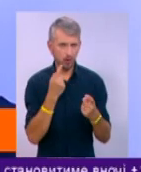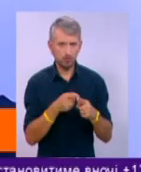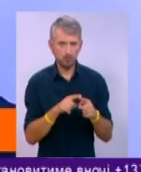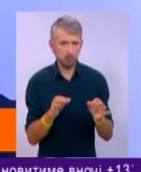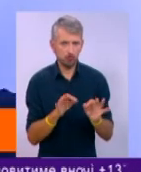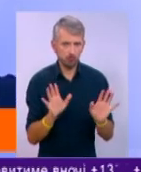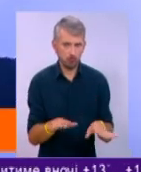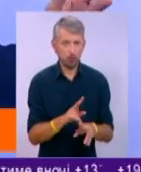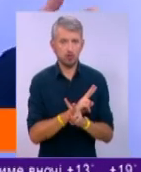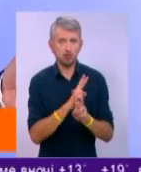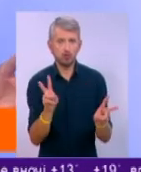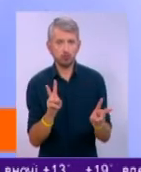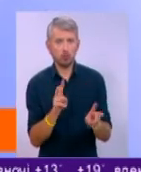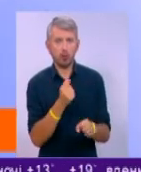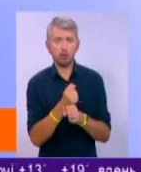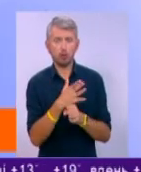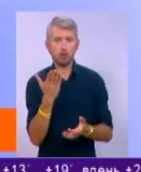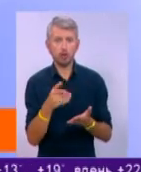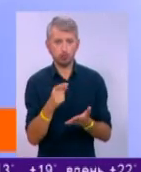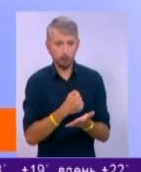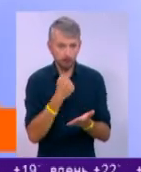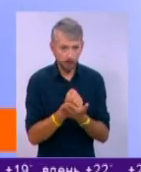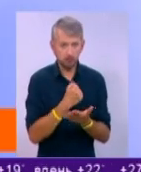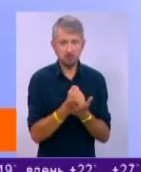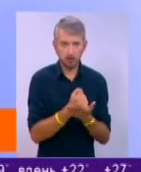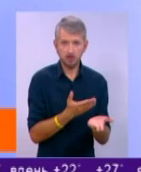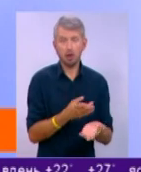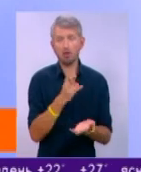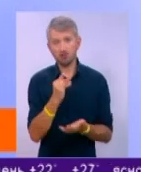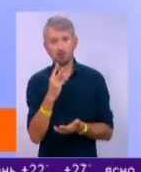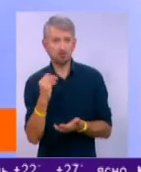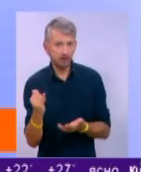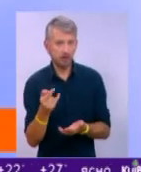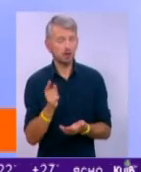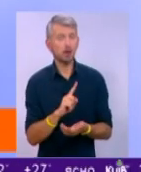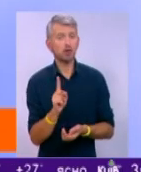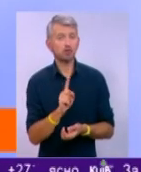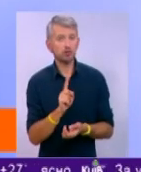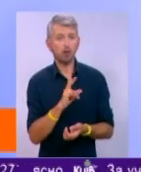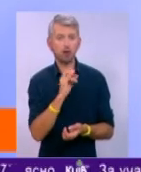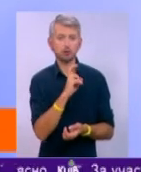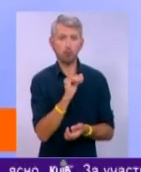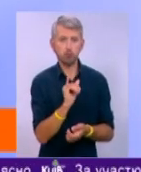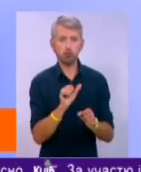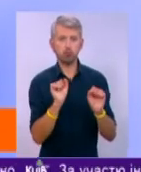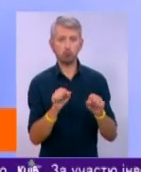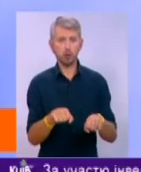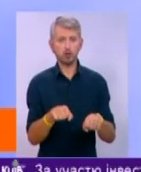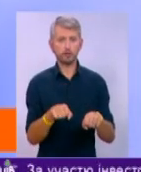нічого, ніхто не робить. Якщо воно підтвердиться, підтвердиться. Ні, ні. Те, що НАБУ може